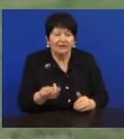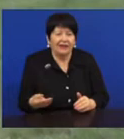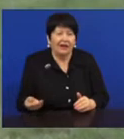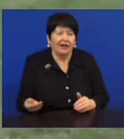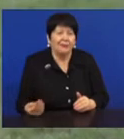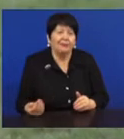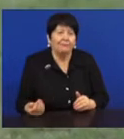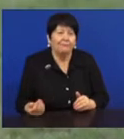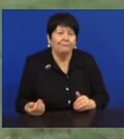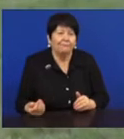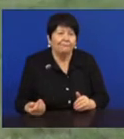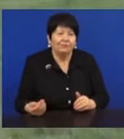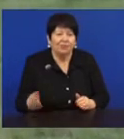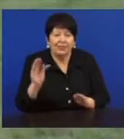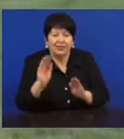sau